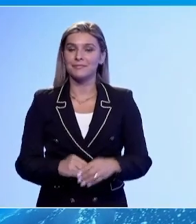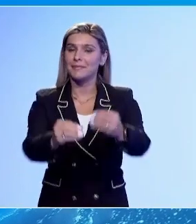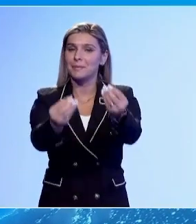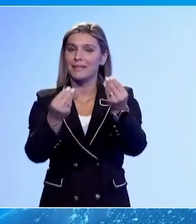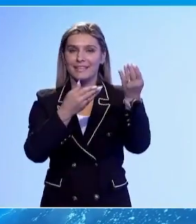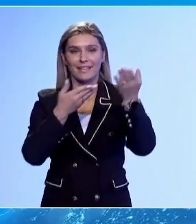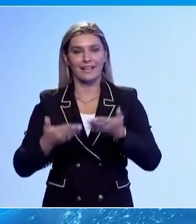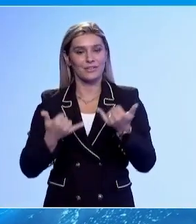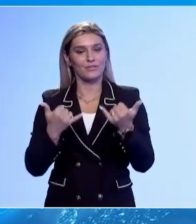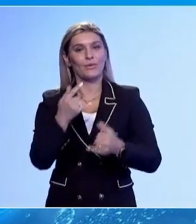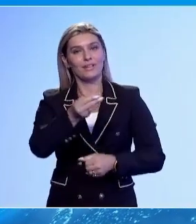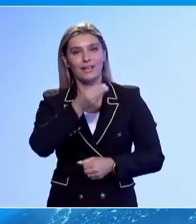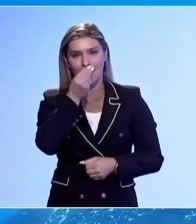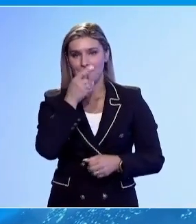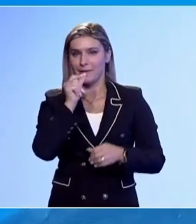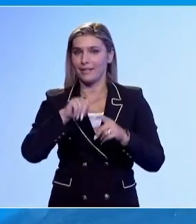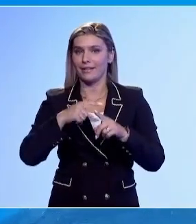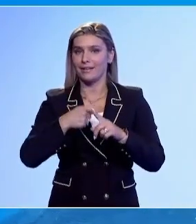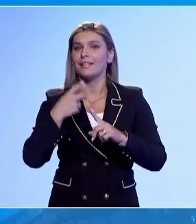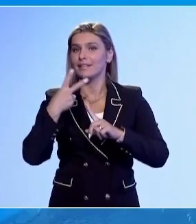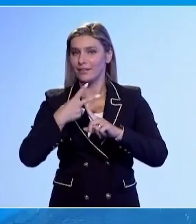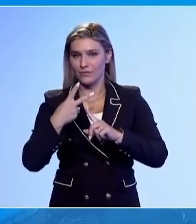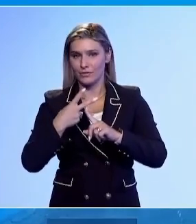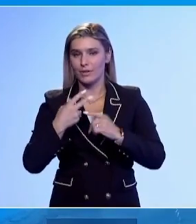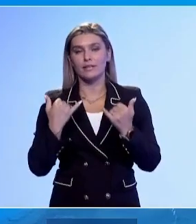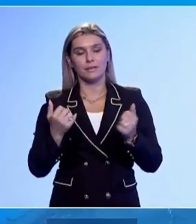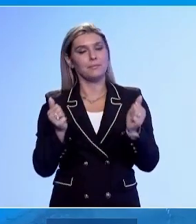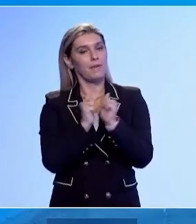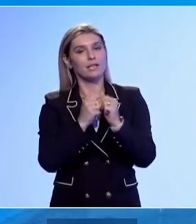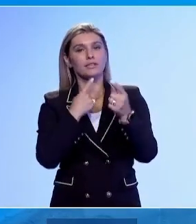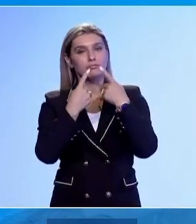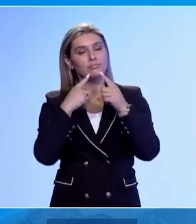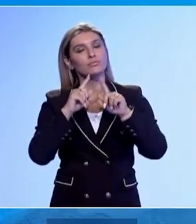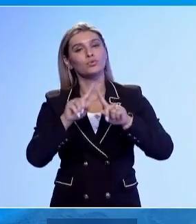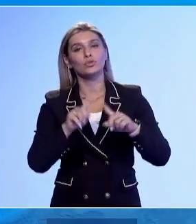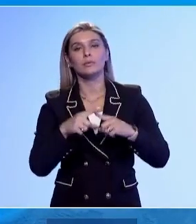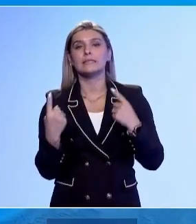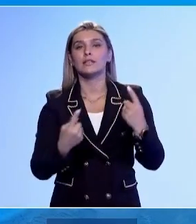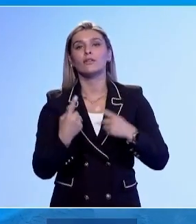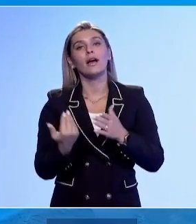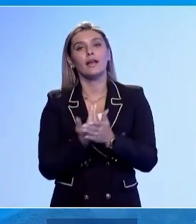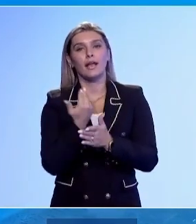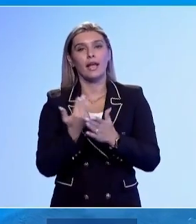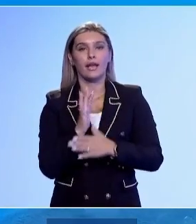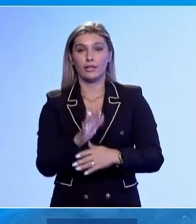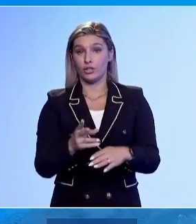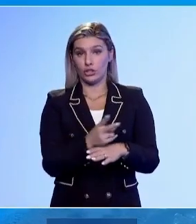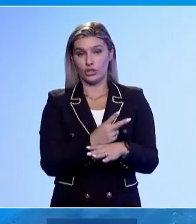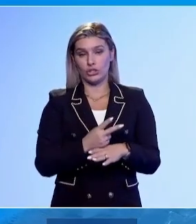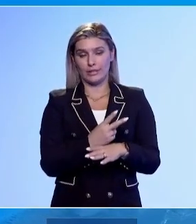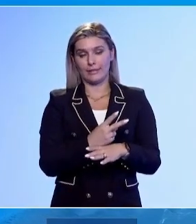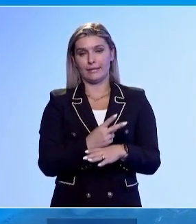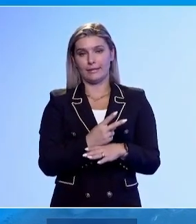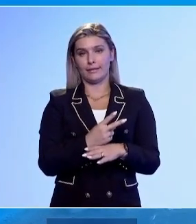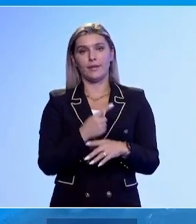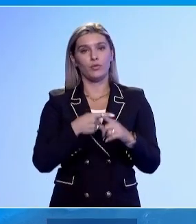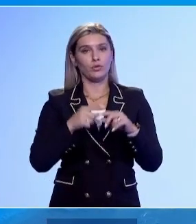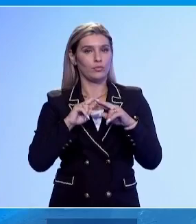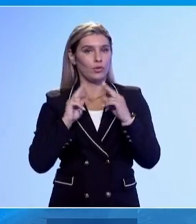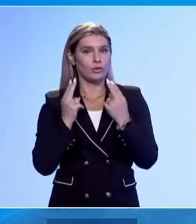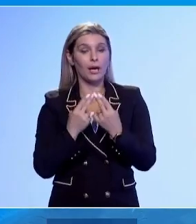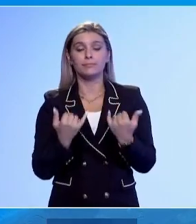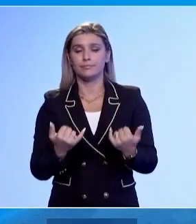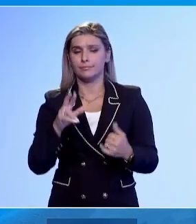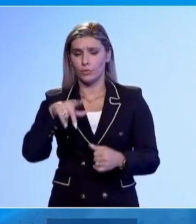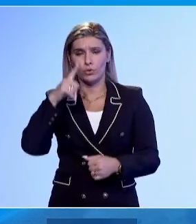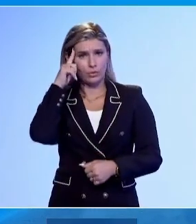Mirësardhët në magazinën Info Plus të nderuar shikues, do të jemi bashkë me zhvillimet kryesore të ditës dhe me mysafir të ftuar. Kryeministri Albin Kurti